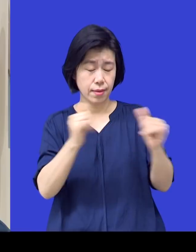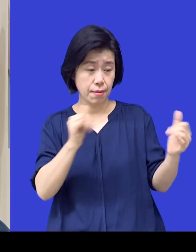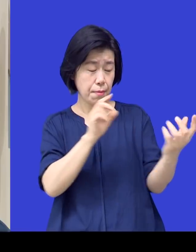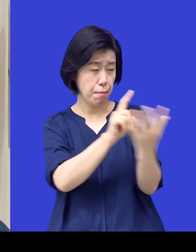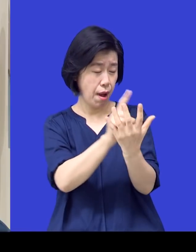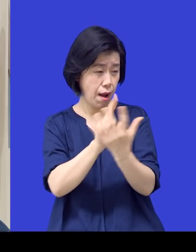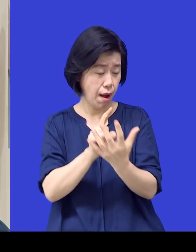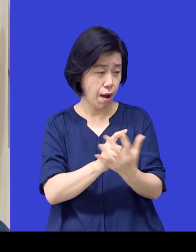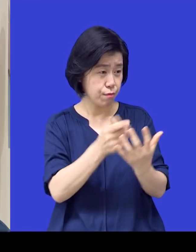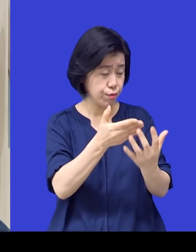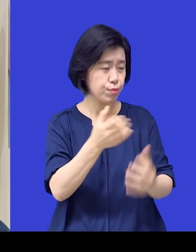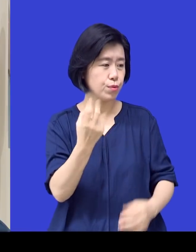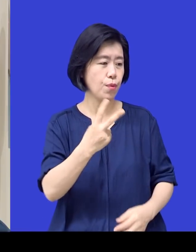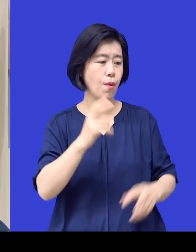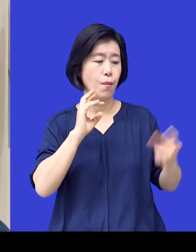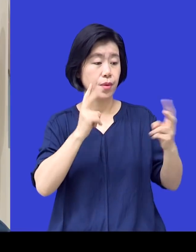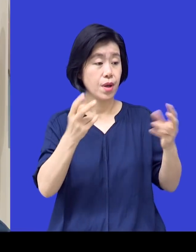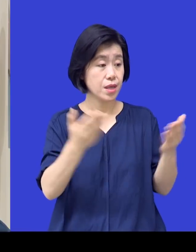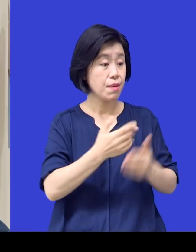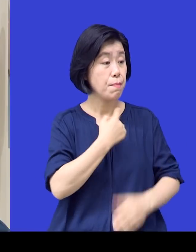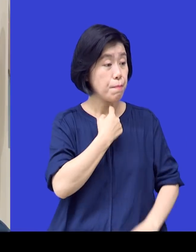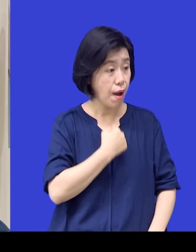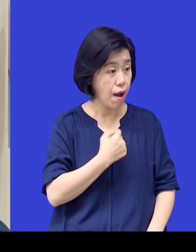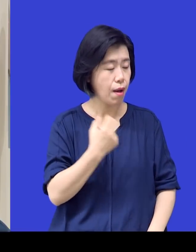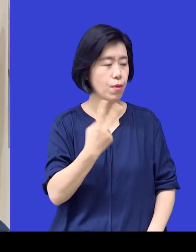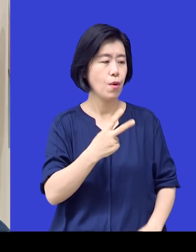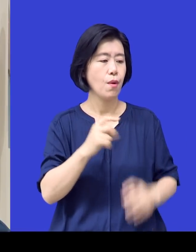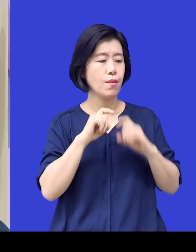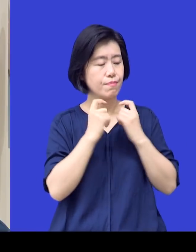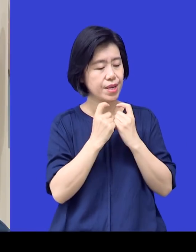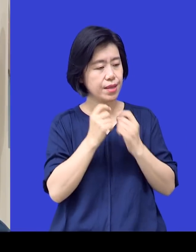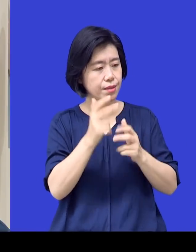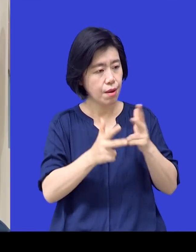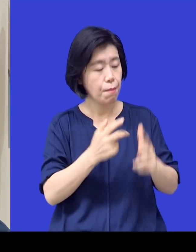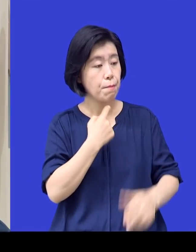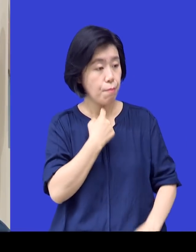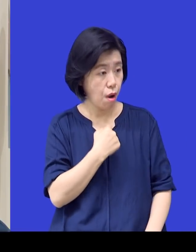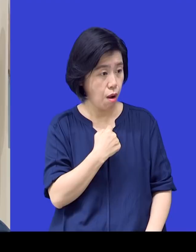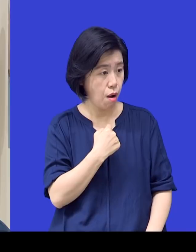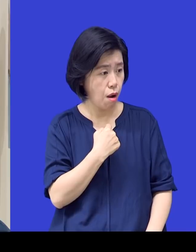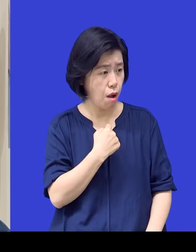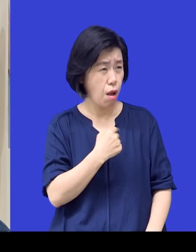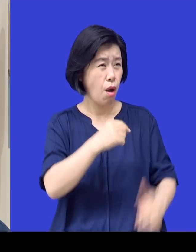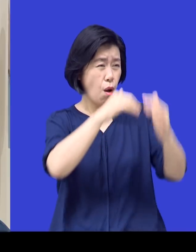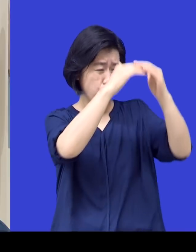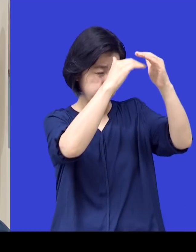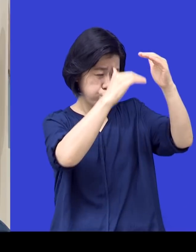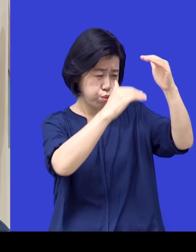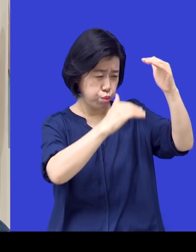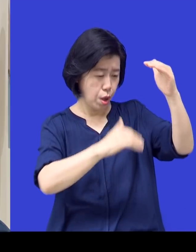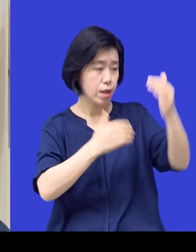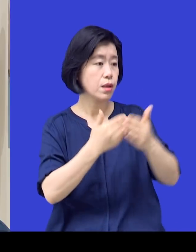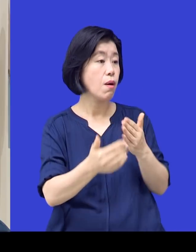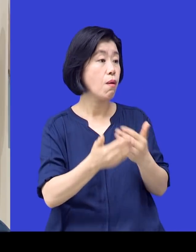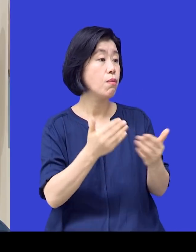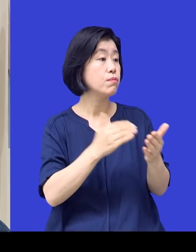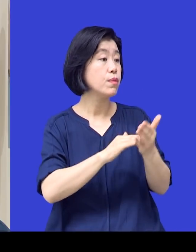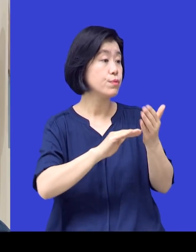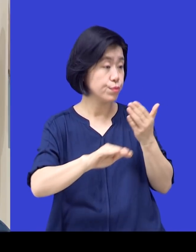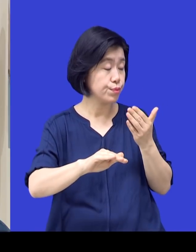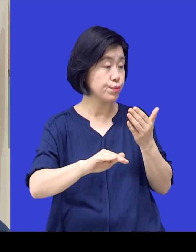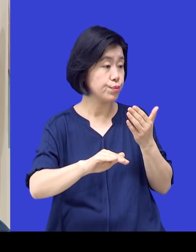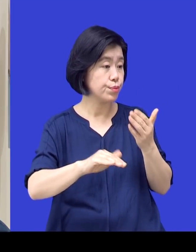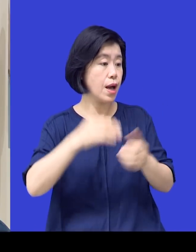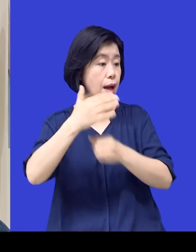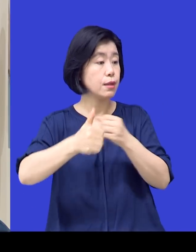네. 회사에서도 일하고 예. 자영업도 해보고 예. 이런 거를 어느 정도 다 경험하게 하게 한 다음에 네. 또